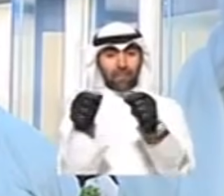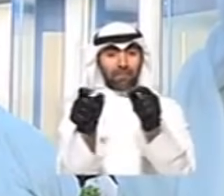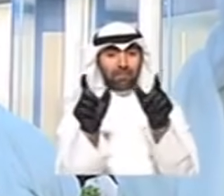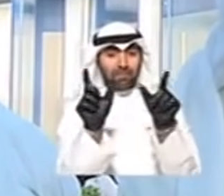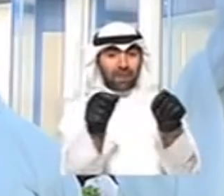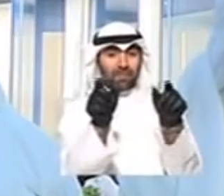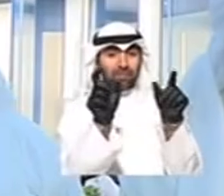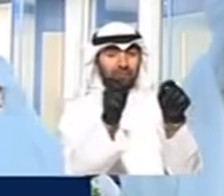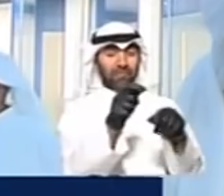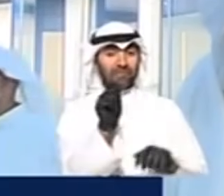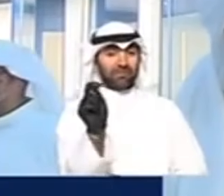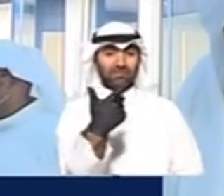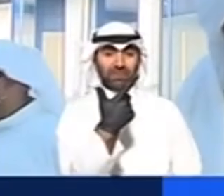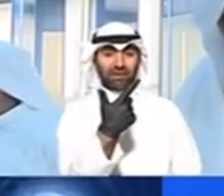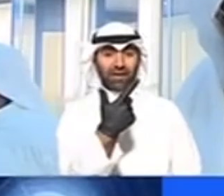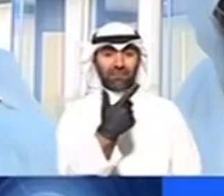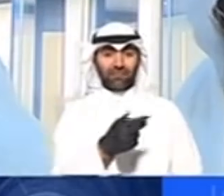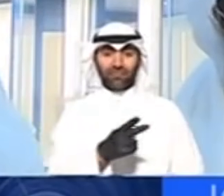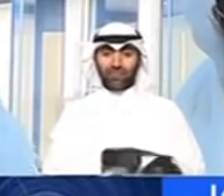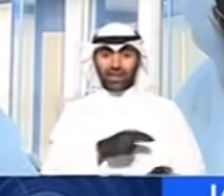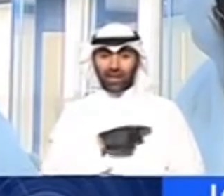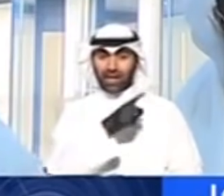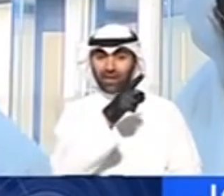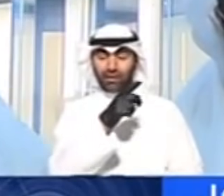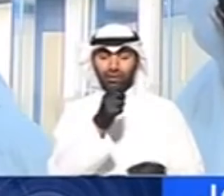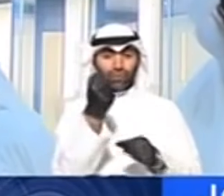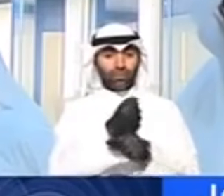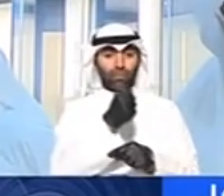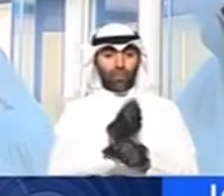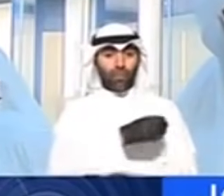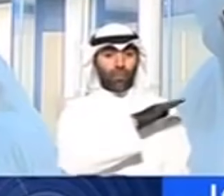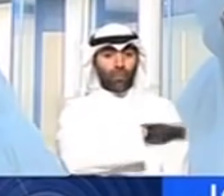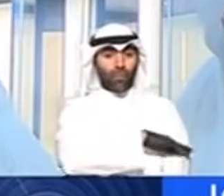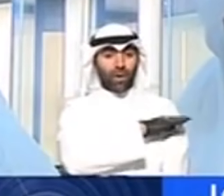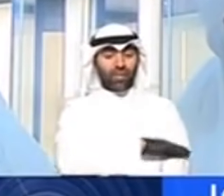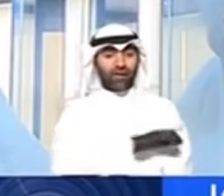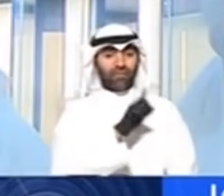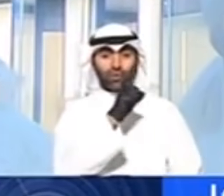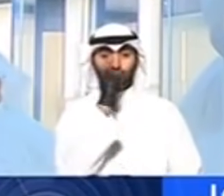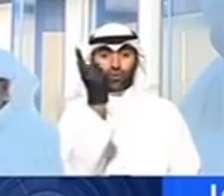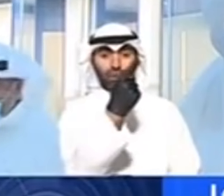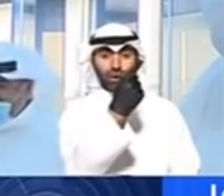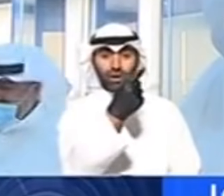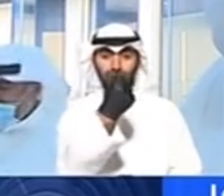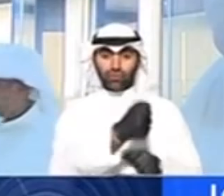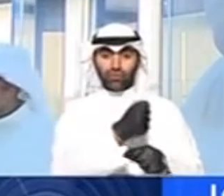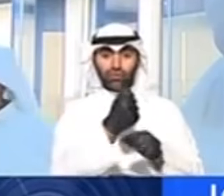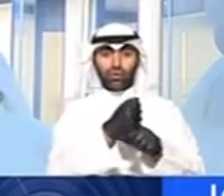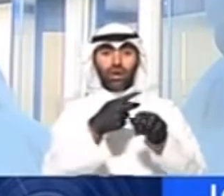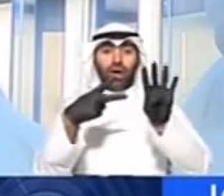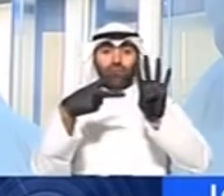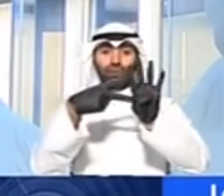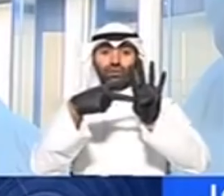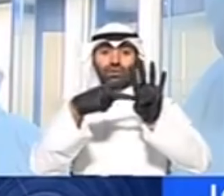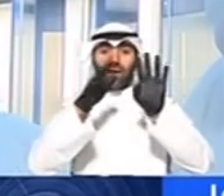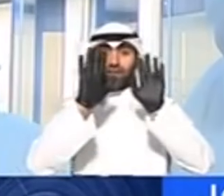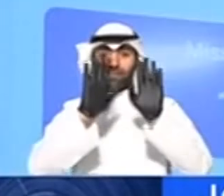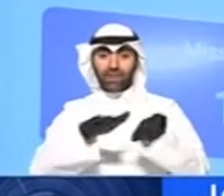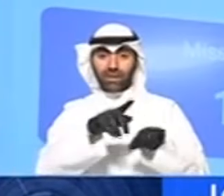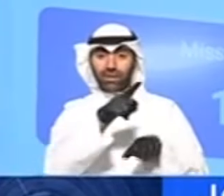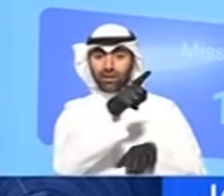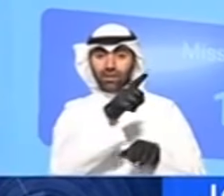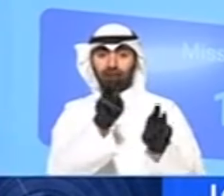القائمين على متابعة هذا البرنامج اللي يوصلون ليل نهار لمتابعة كل من